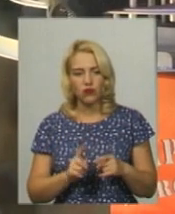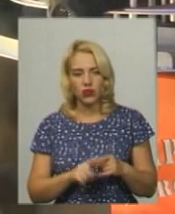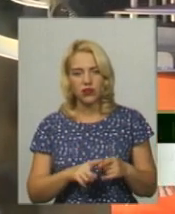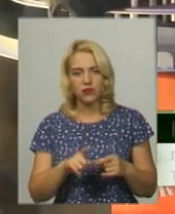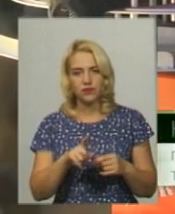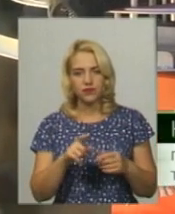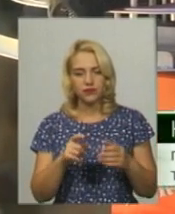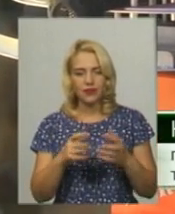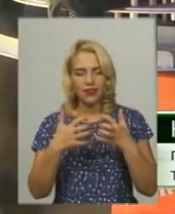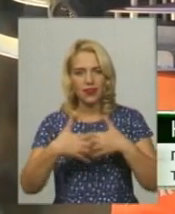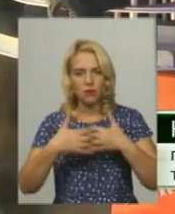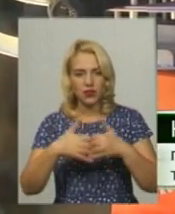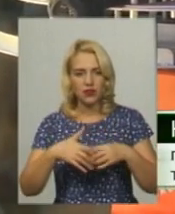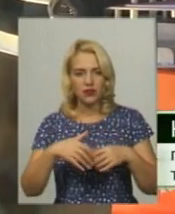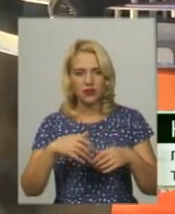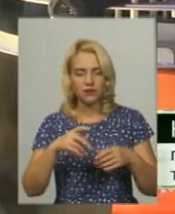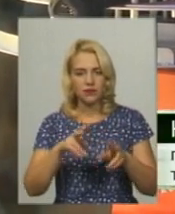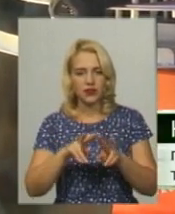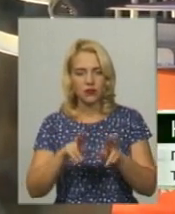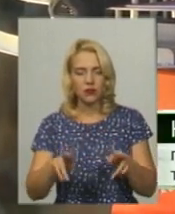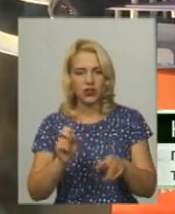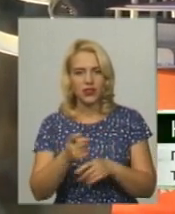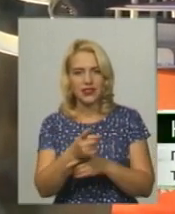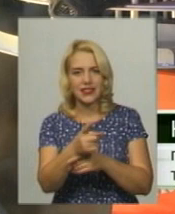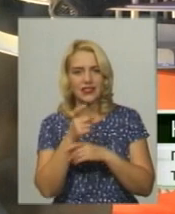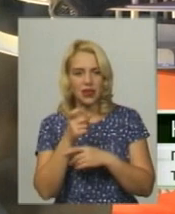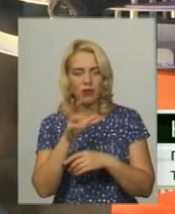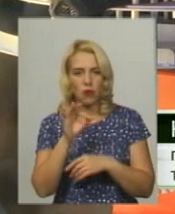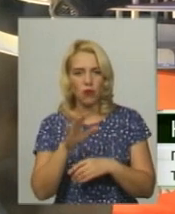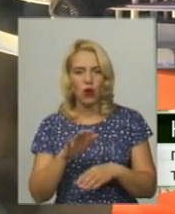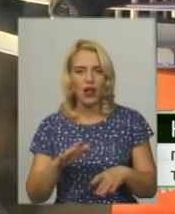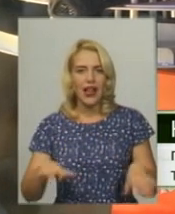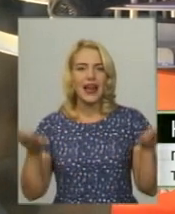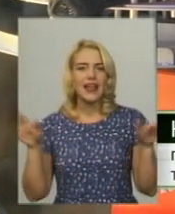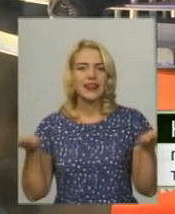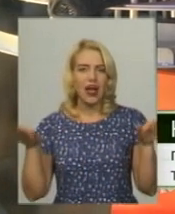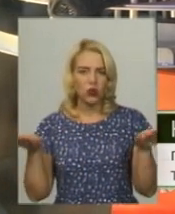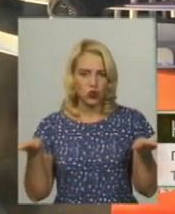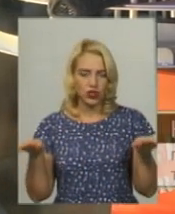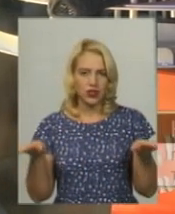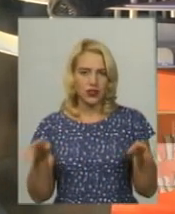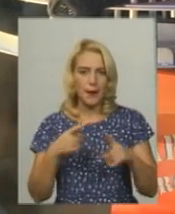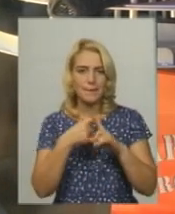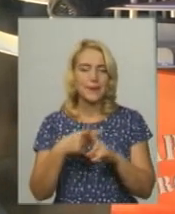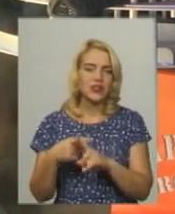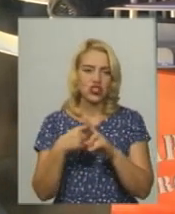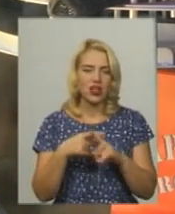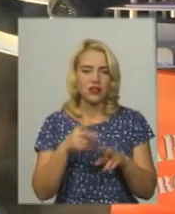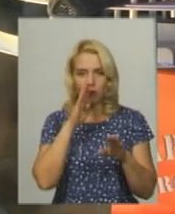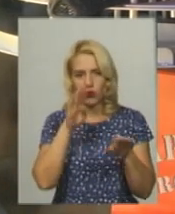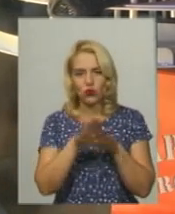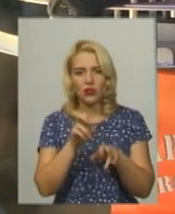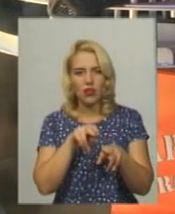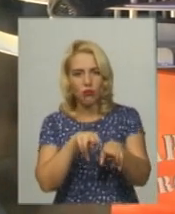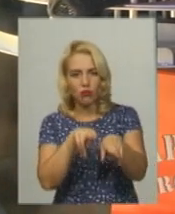імітує стрільбу по літаючих мішенях. Це як охота, мисливство,